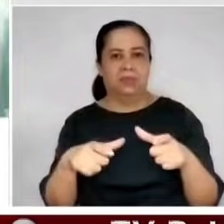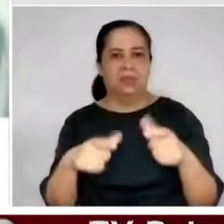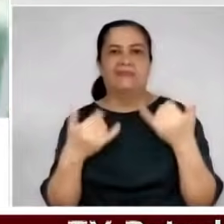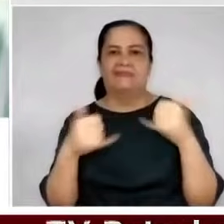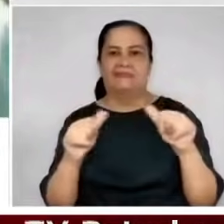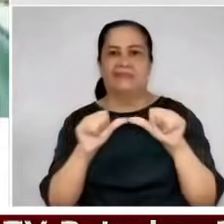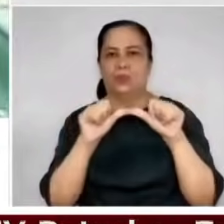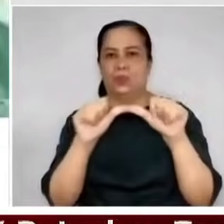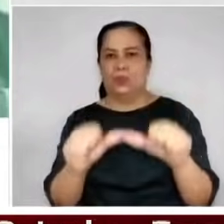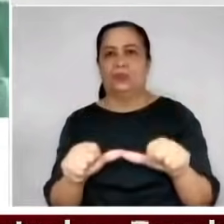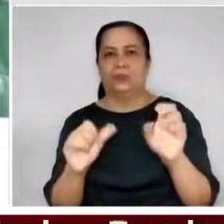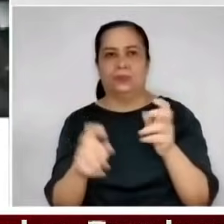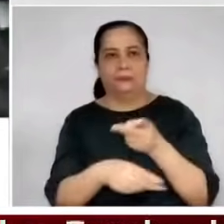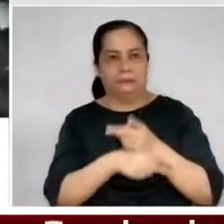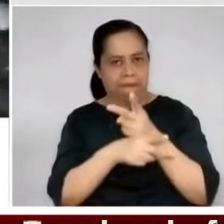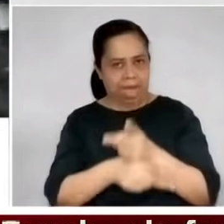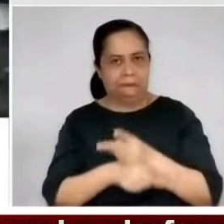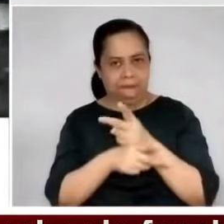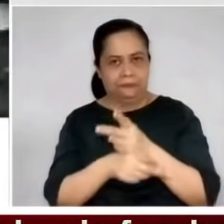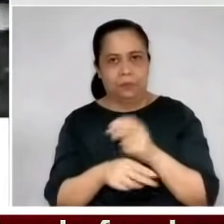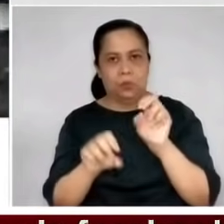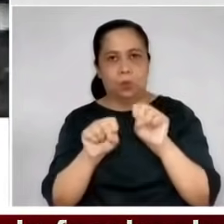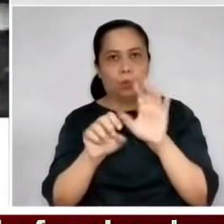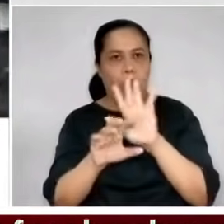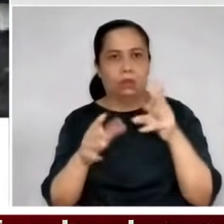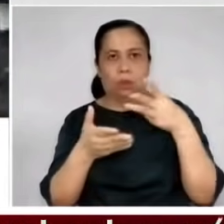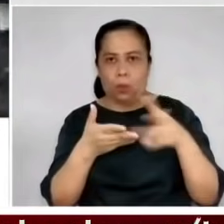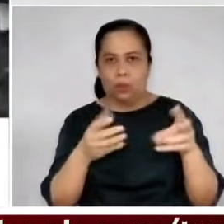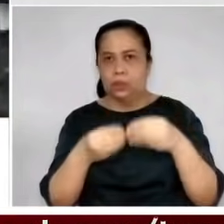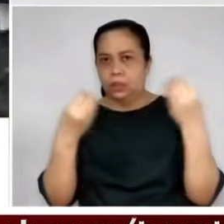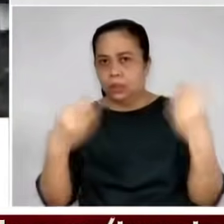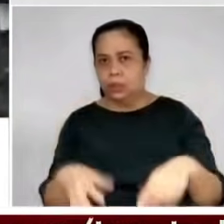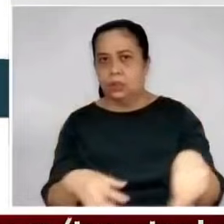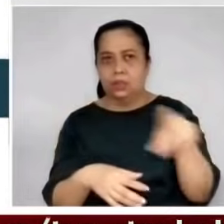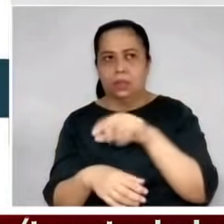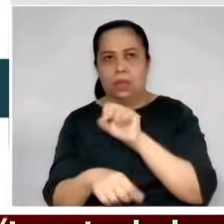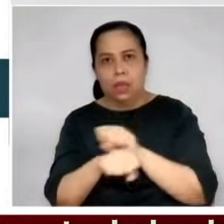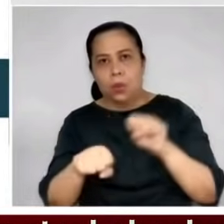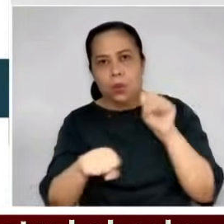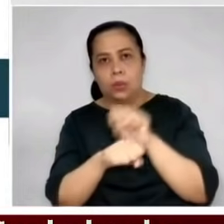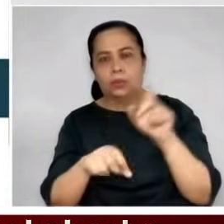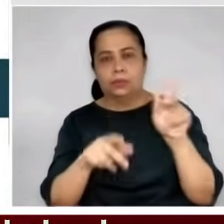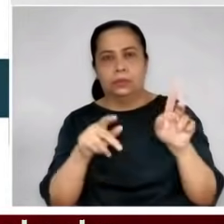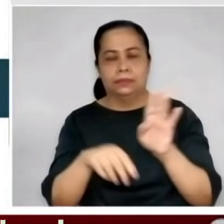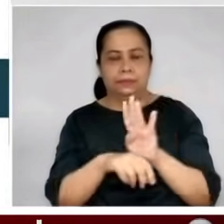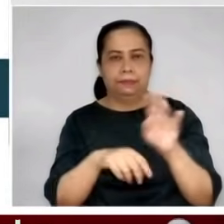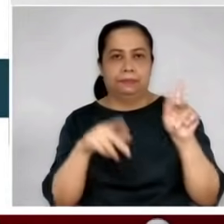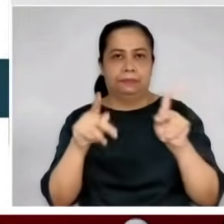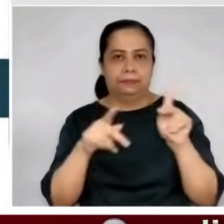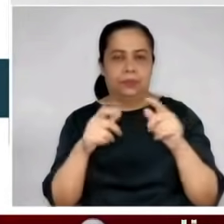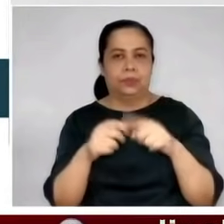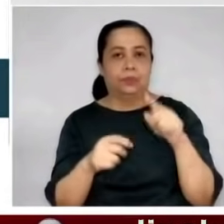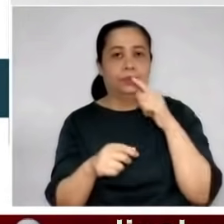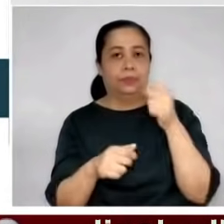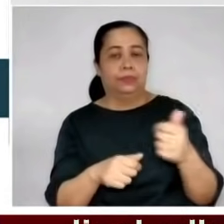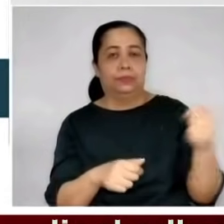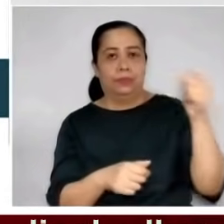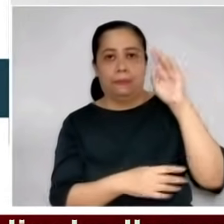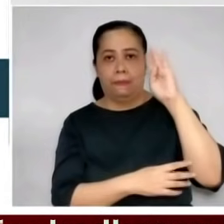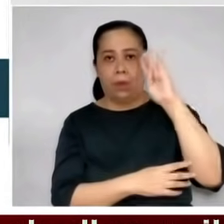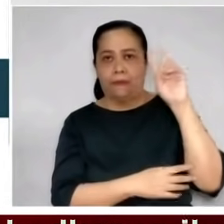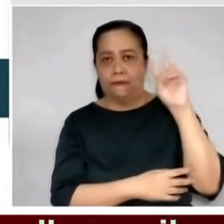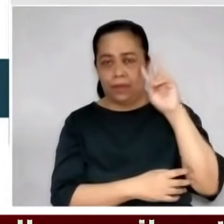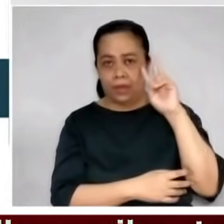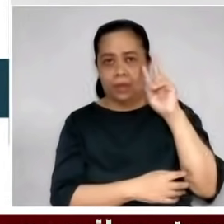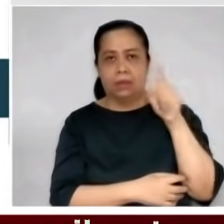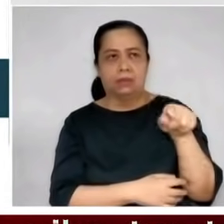ang pag-iingat para hindi masayang ang pinaghirapan ng maraming Pilipino. Ayon kay Treatment Czar Bong Vega, bukod sa